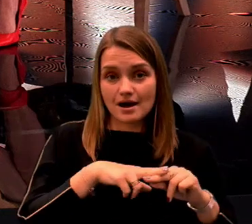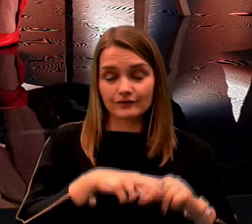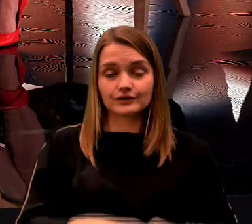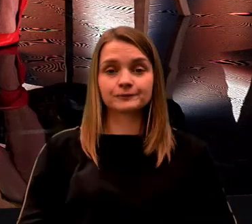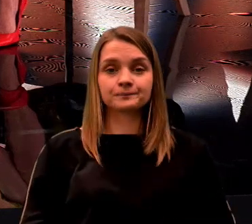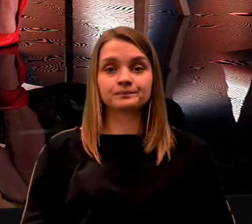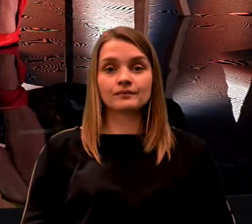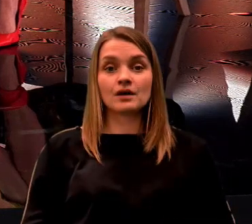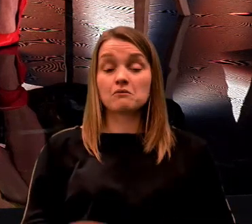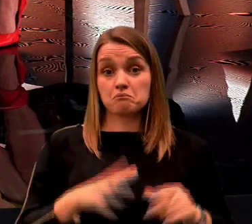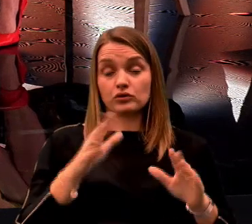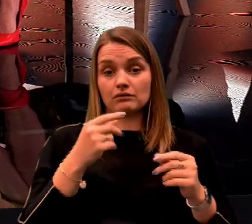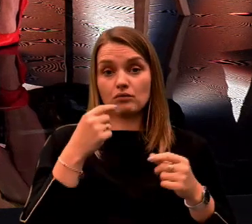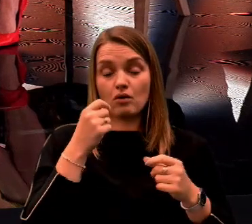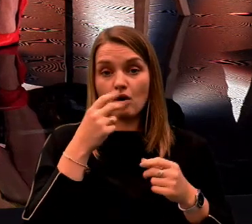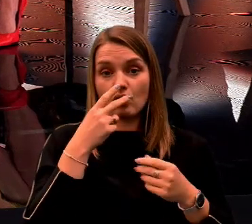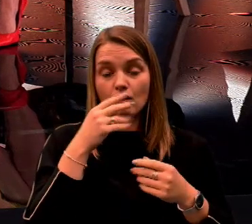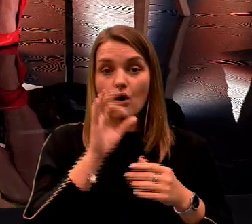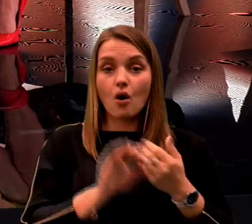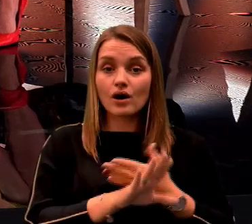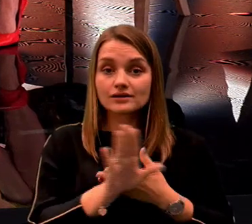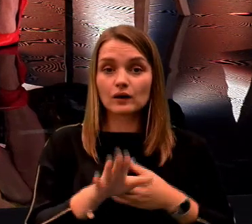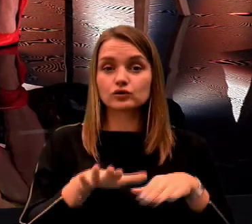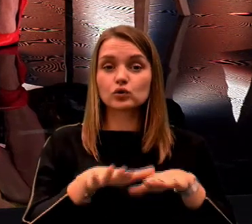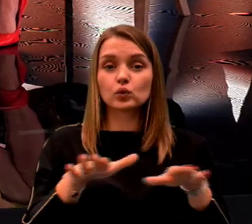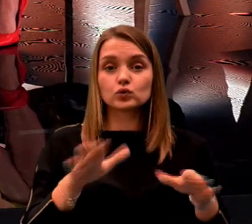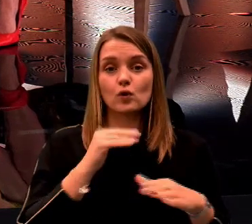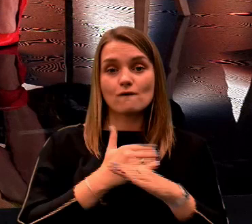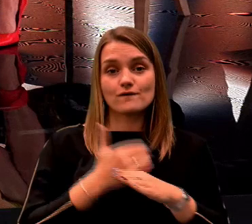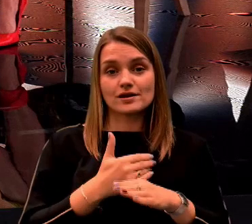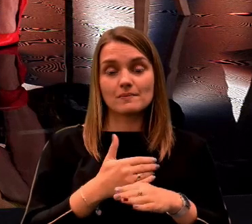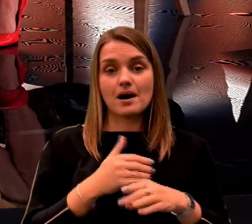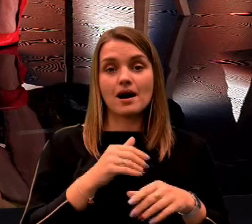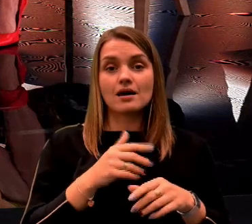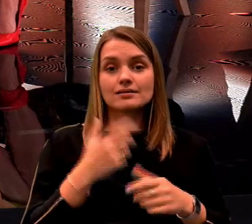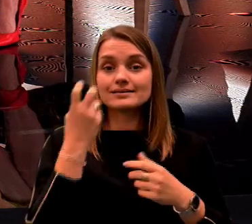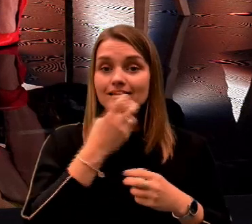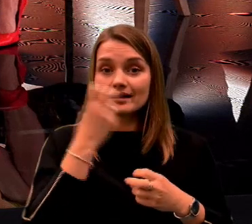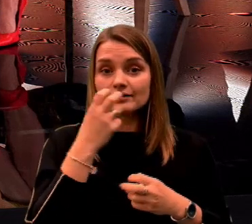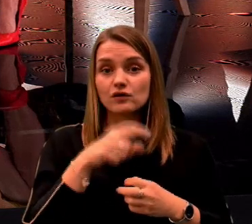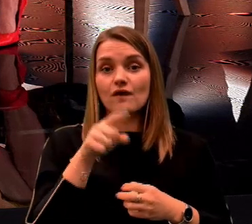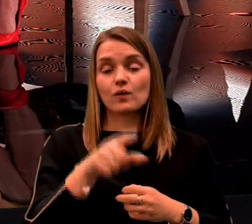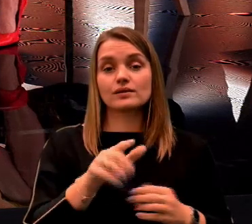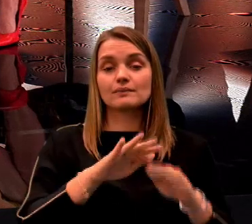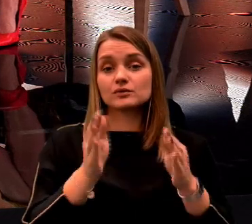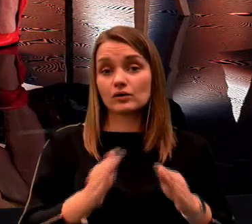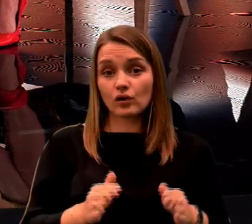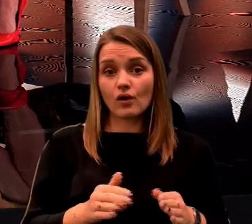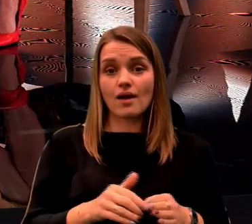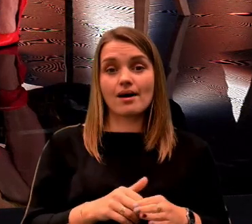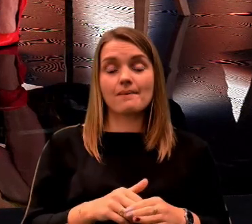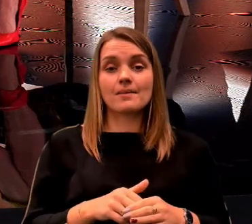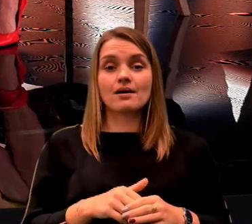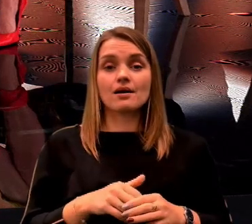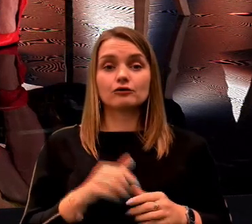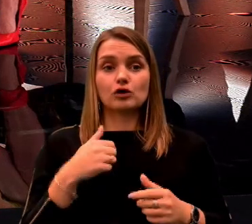się, że jest bardzo dużo firm, które jest zainteresowane właśnie dokładnie tym, bo te modele nie tylko powodują dla nas takie miłe poczucie przyzwoitości, że